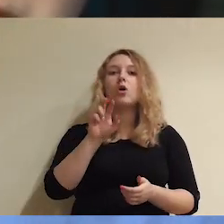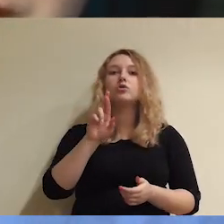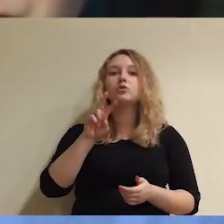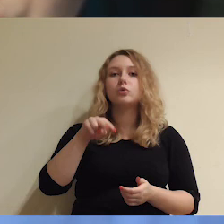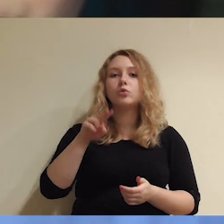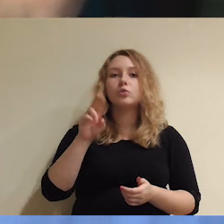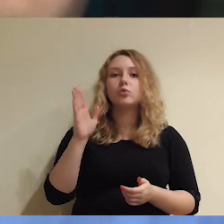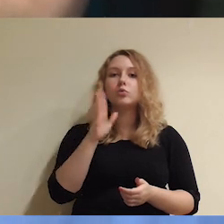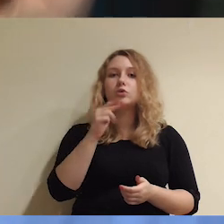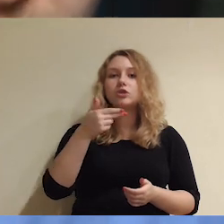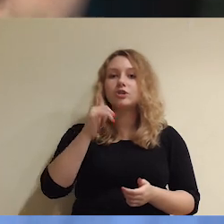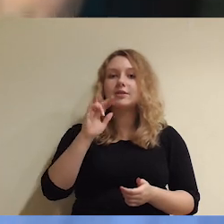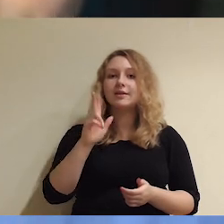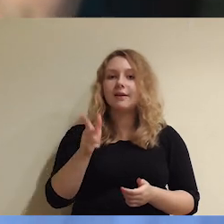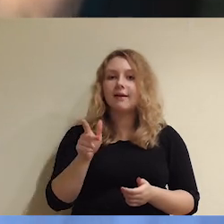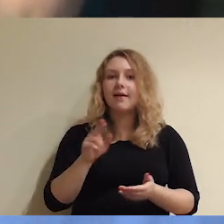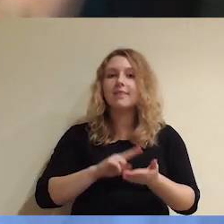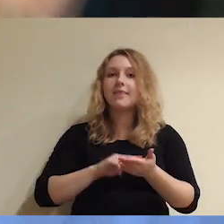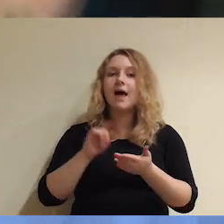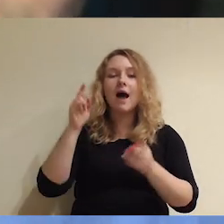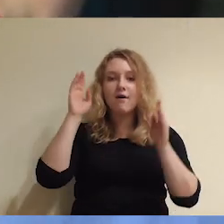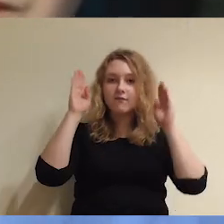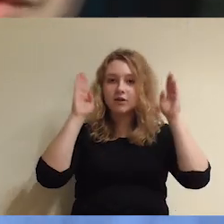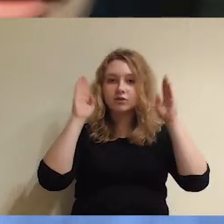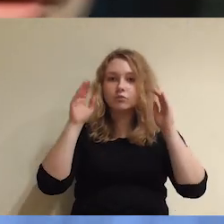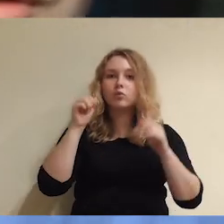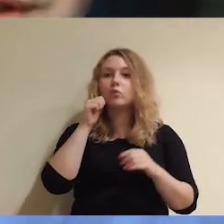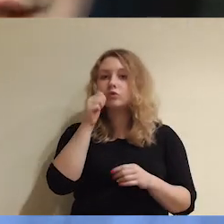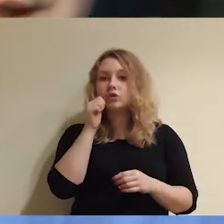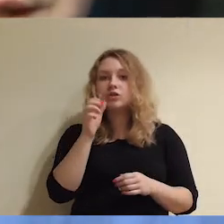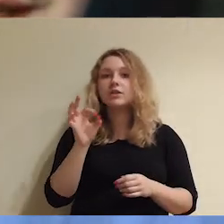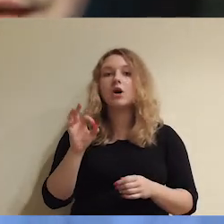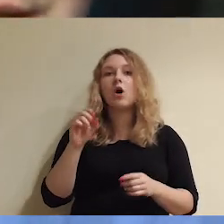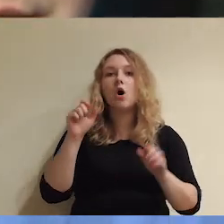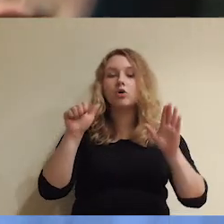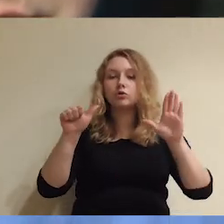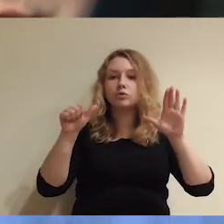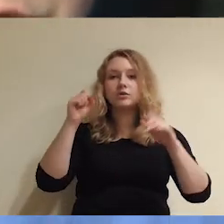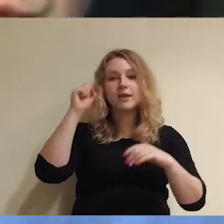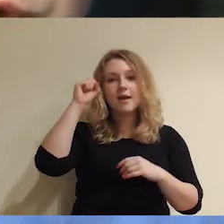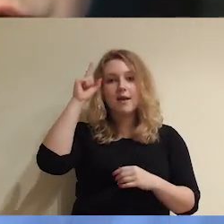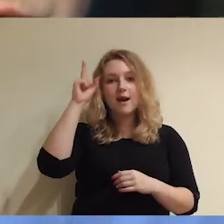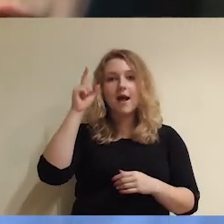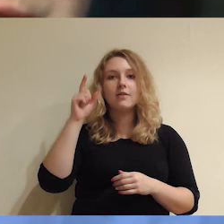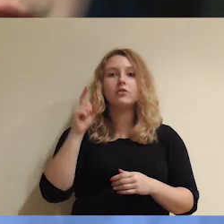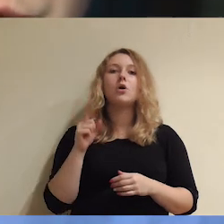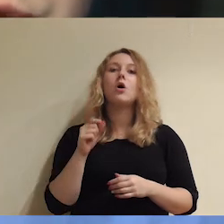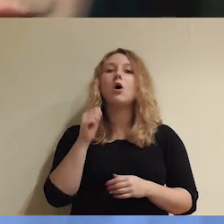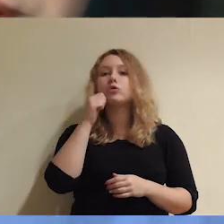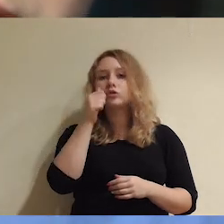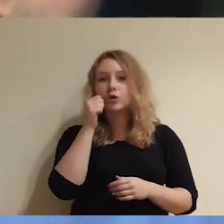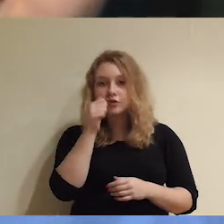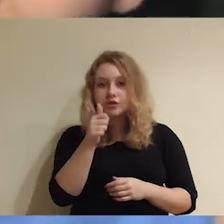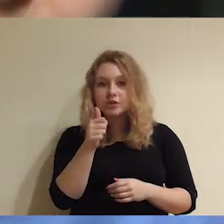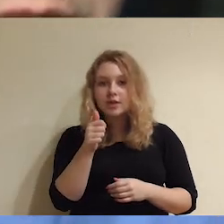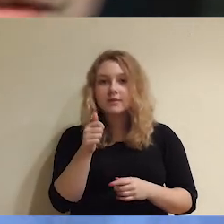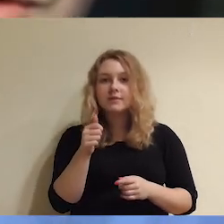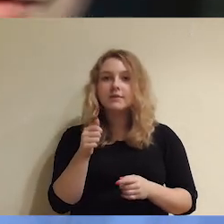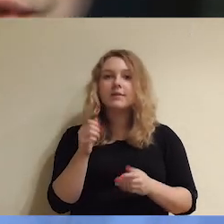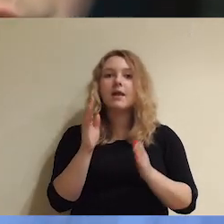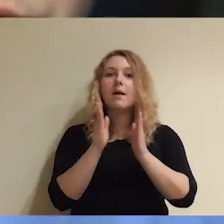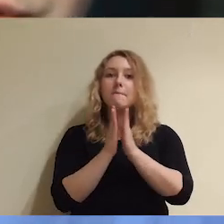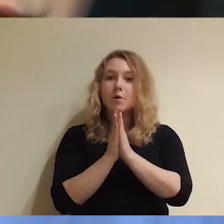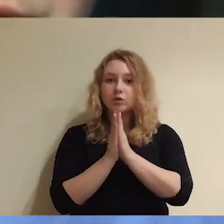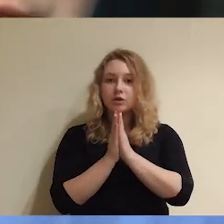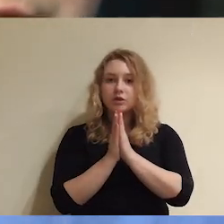Facebooku Pogłębiarka jest codziennie o 6 rano tekst Ewangelii i krótkie rozważanie Ojca Mietka. Genialne